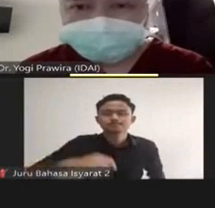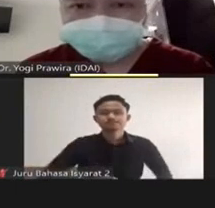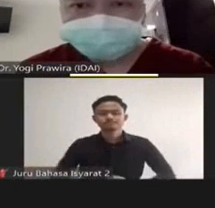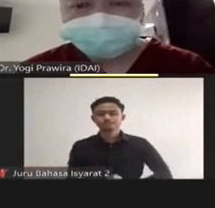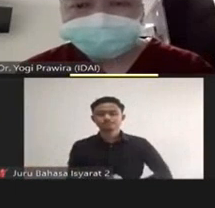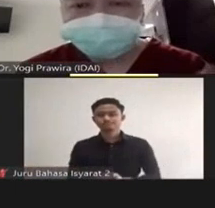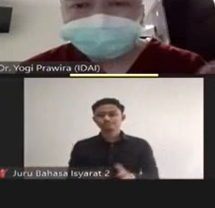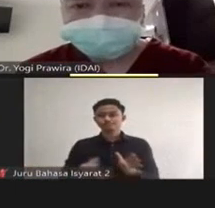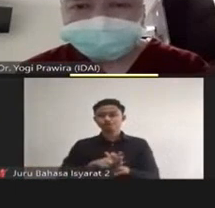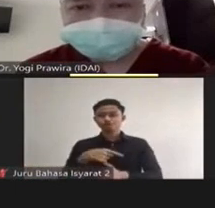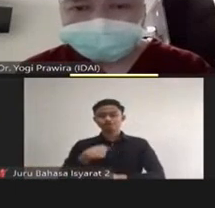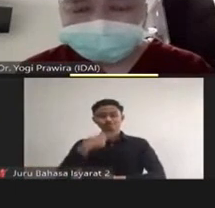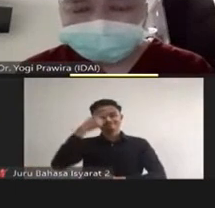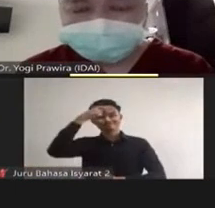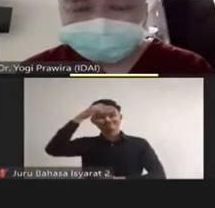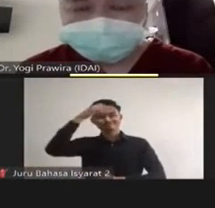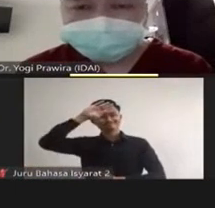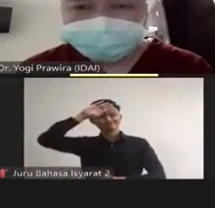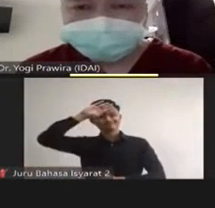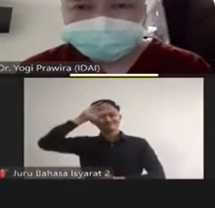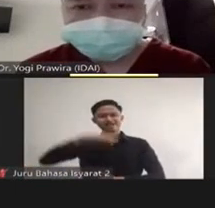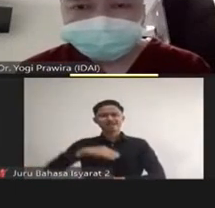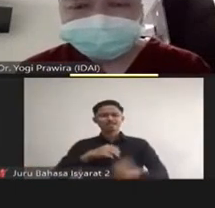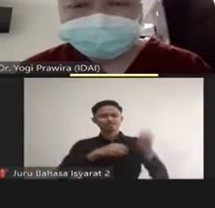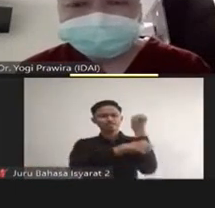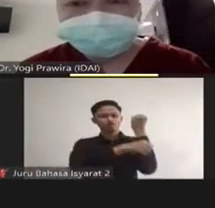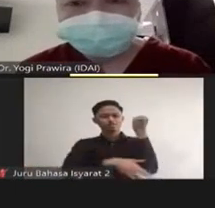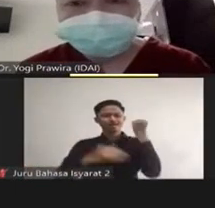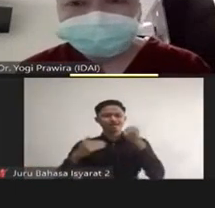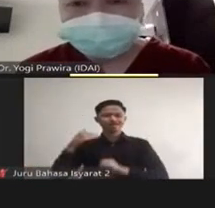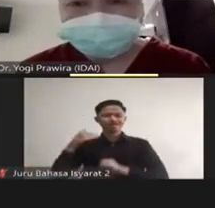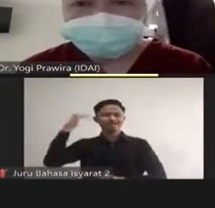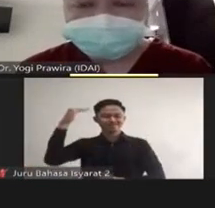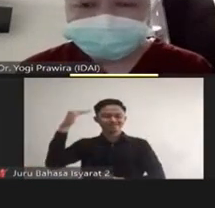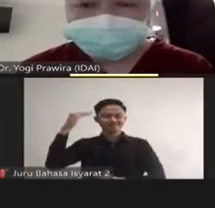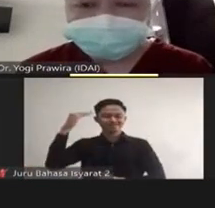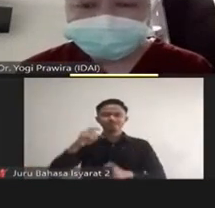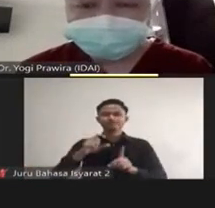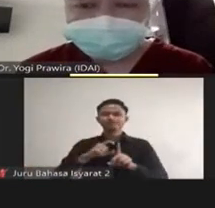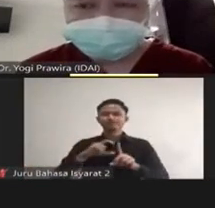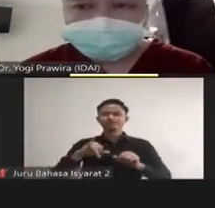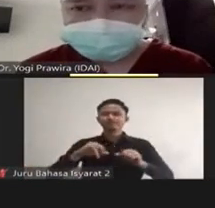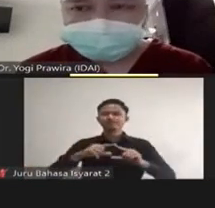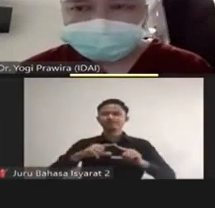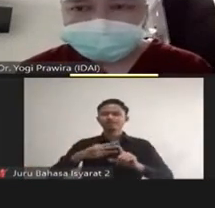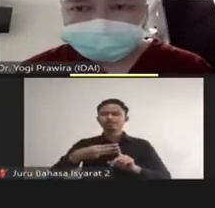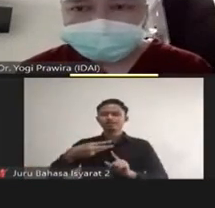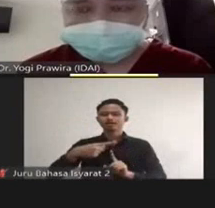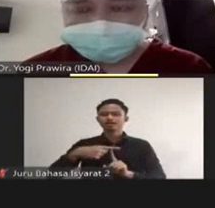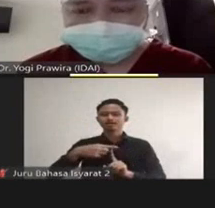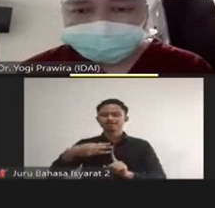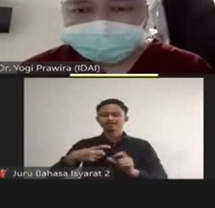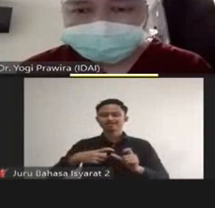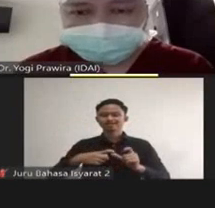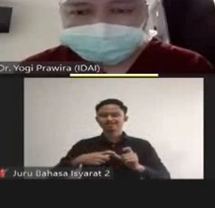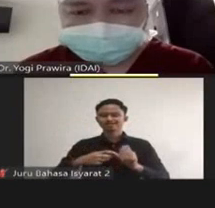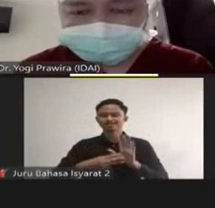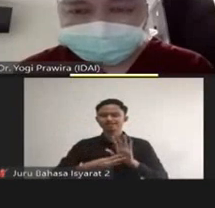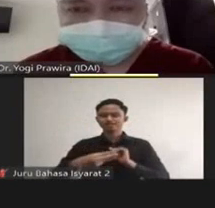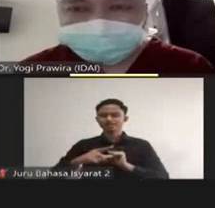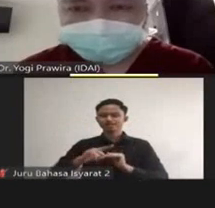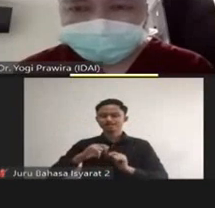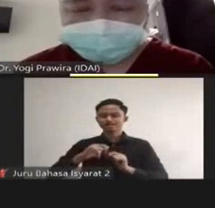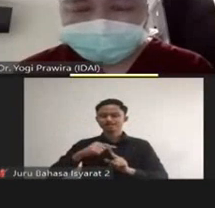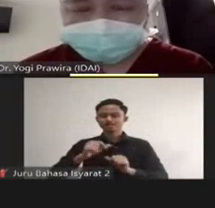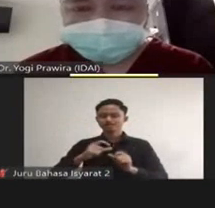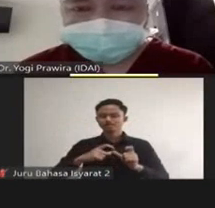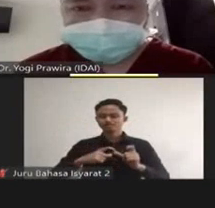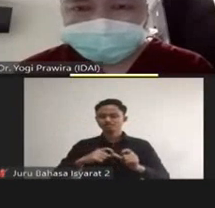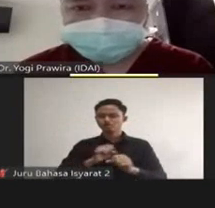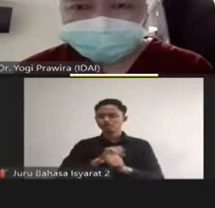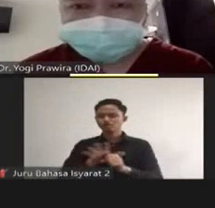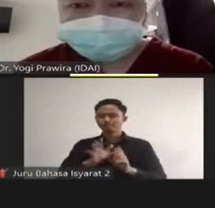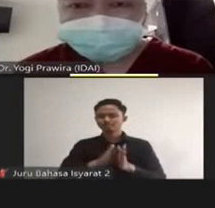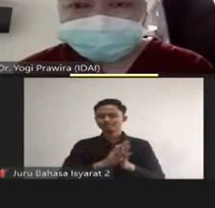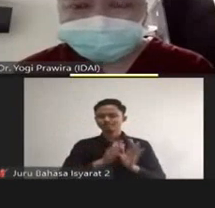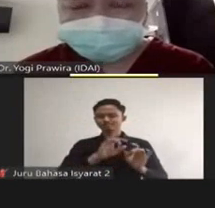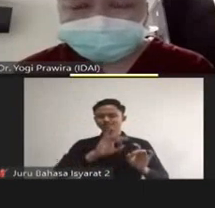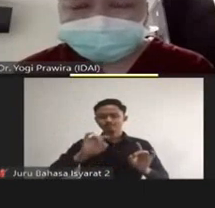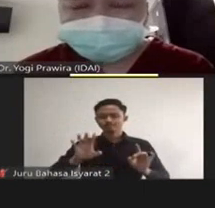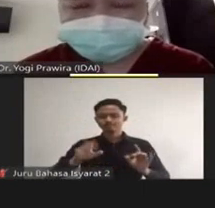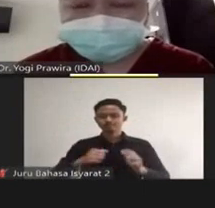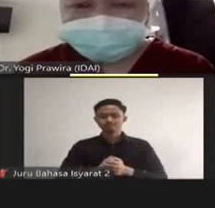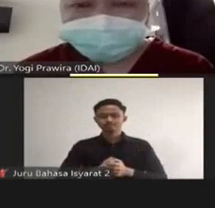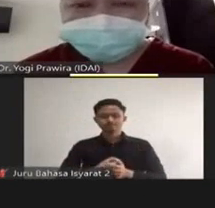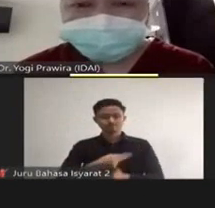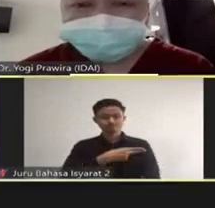penyakit darah tinggi, kemudian diabetes mellitus, kemudian penyakit jantung koroner dan sebagainya. Nah, kenapa di Indonesia